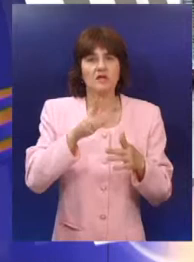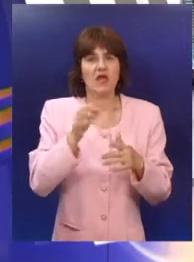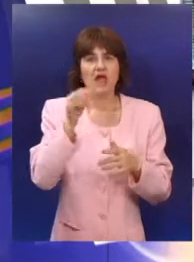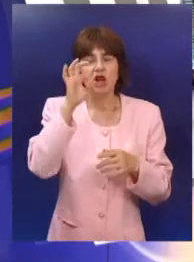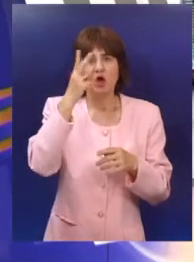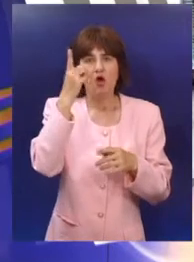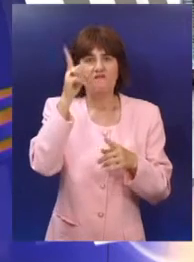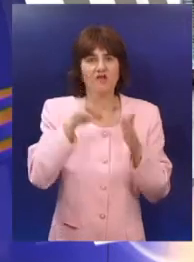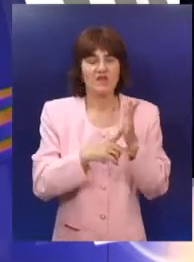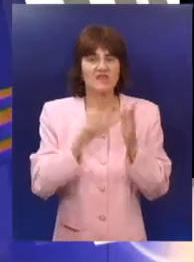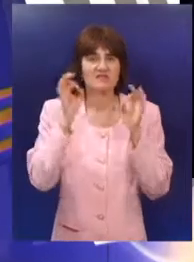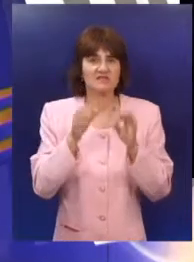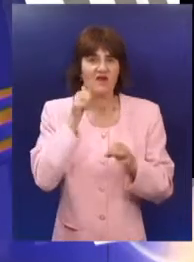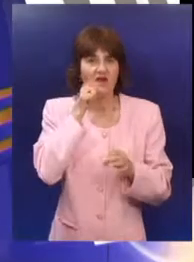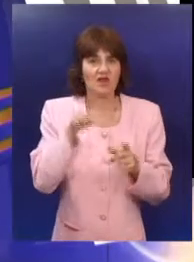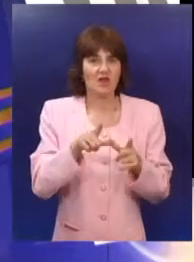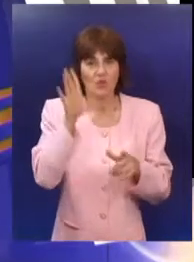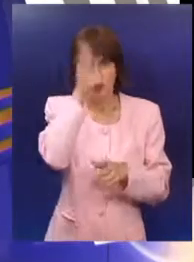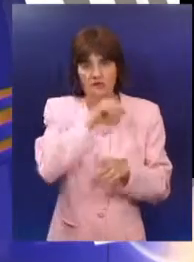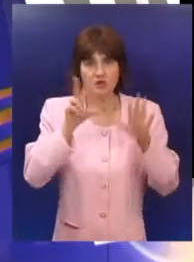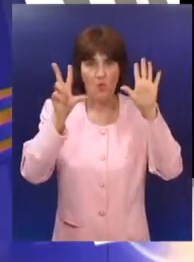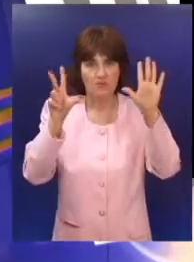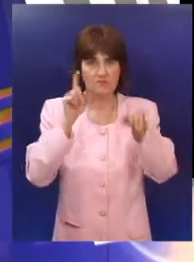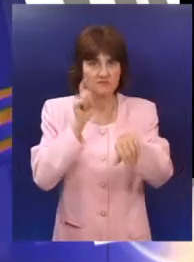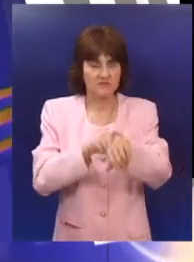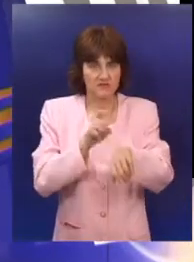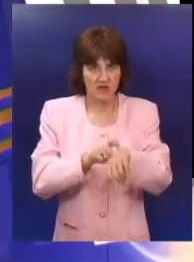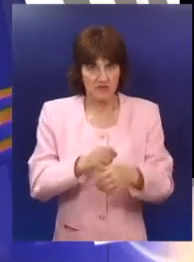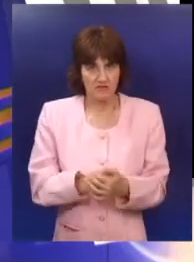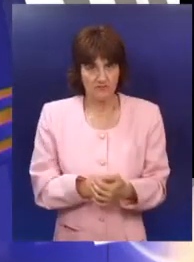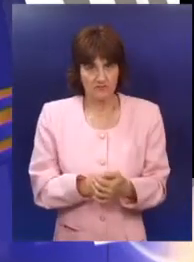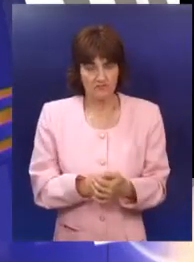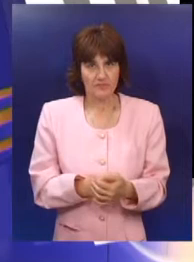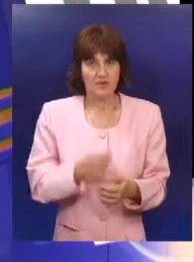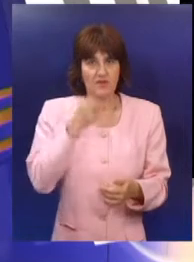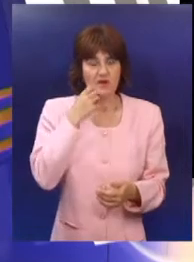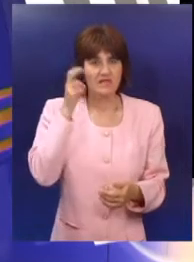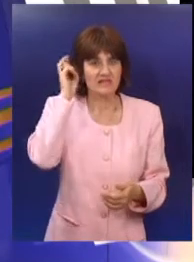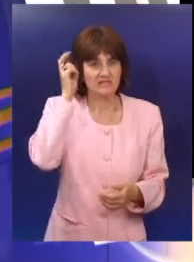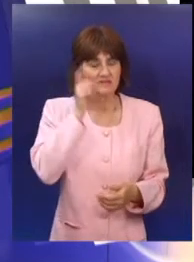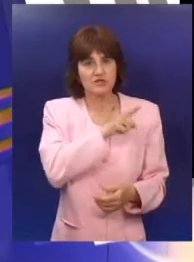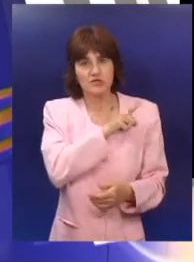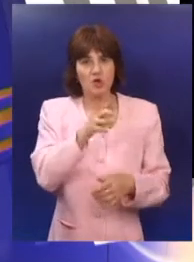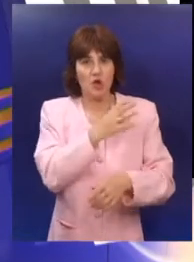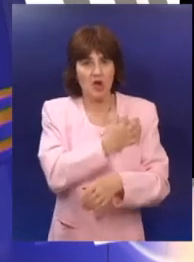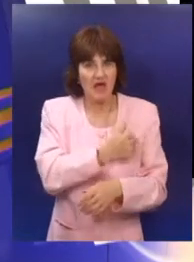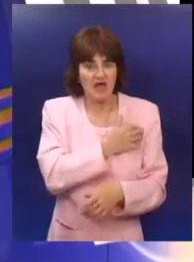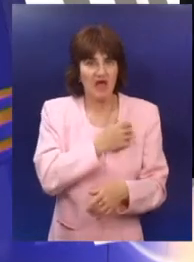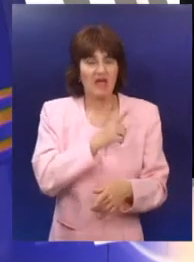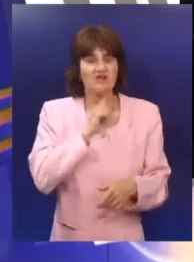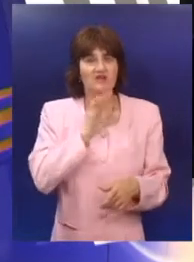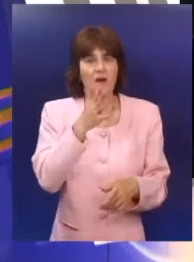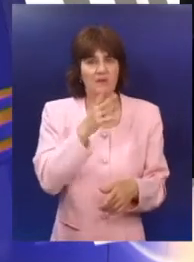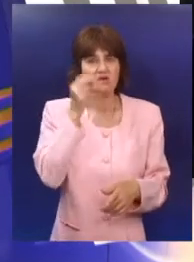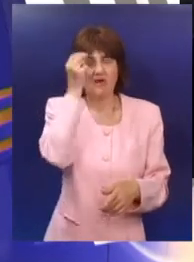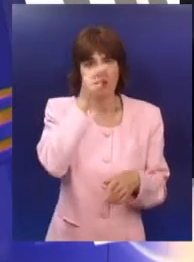svaki dan, a u špicu sezone svakog dana u 20 časova. Panorama iz Međugorja vozi ka Splitu, Neumu i